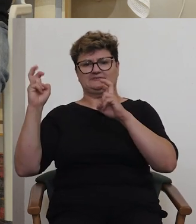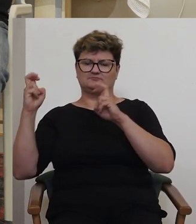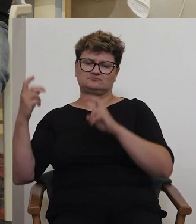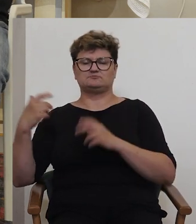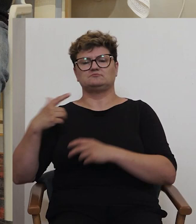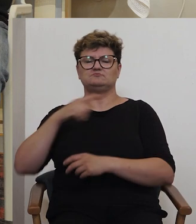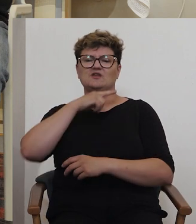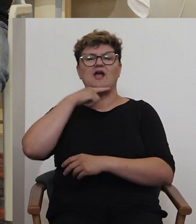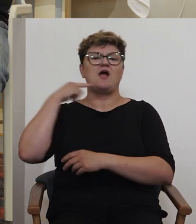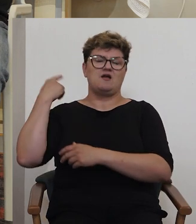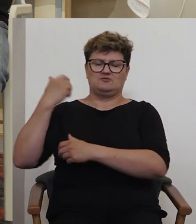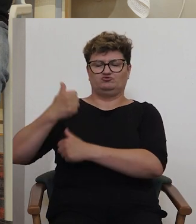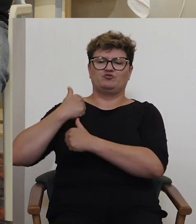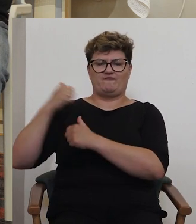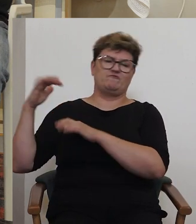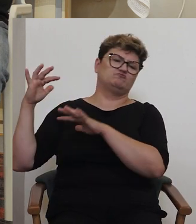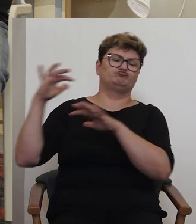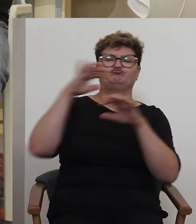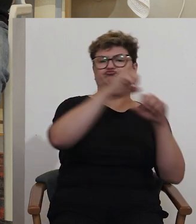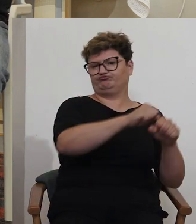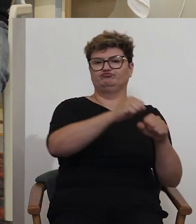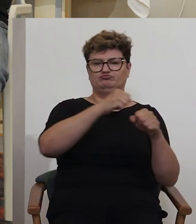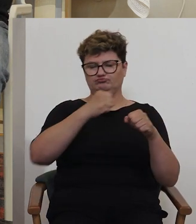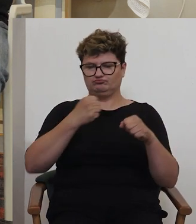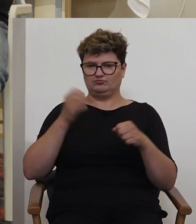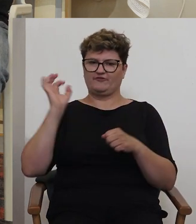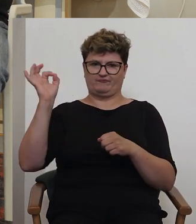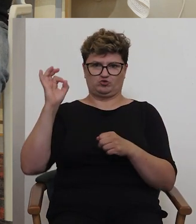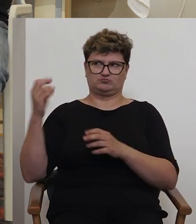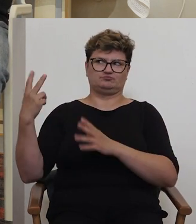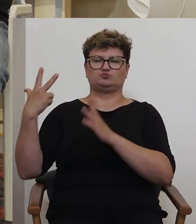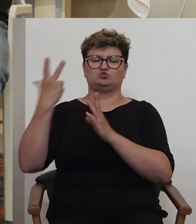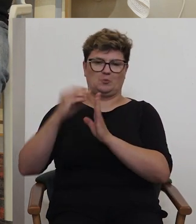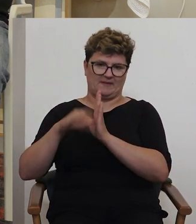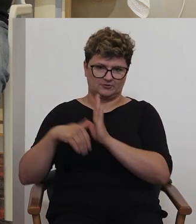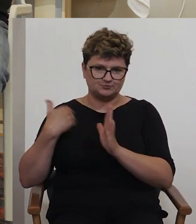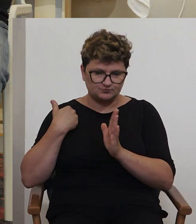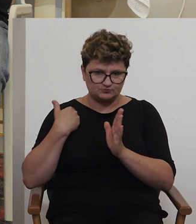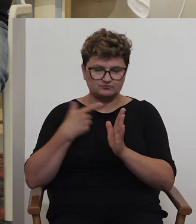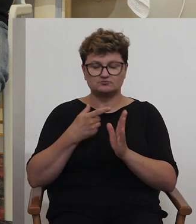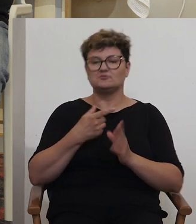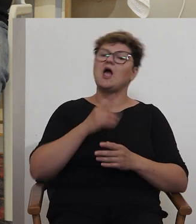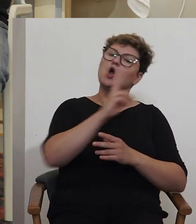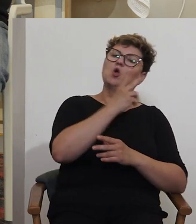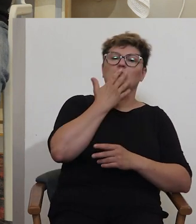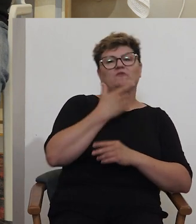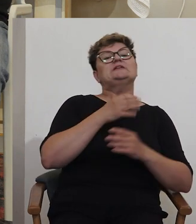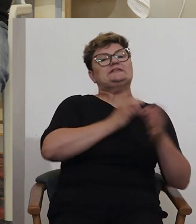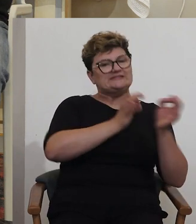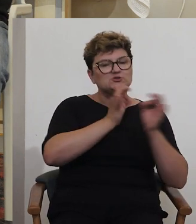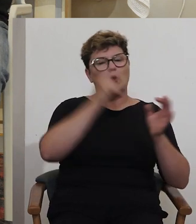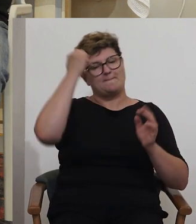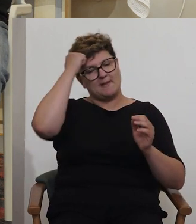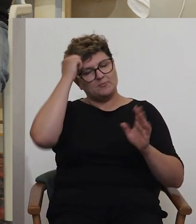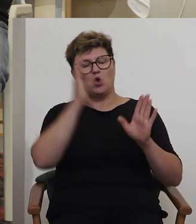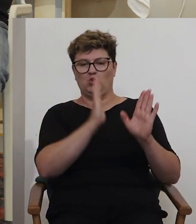Armii Czerwonej, która tutaj weszła na teren Trójmiasta, a drudzy uważają, że to jest pamiątka historii, że walczyła,